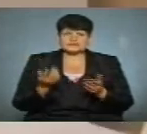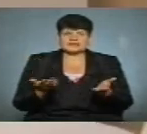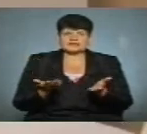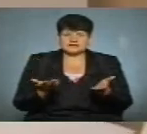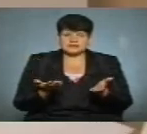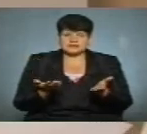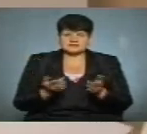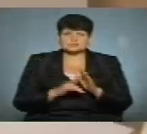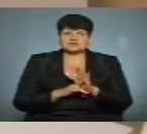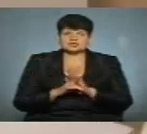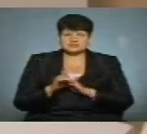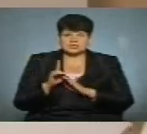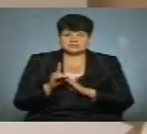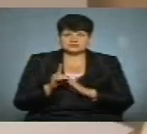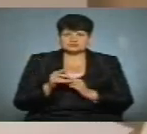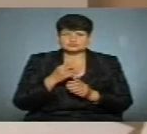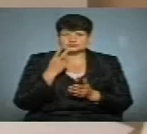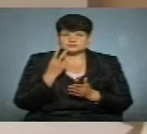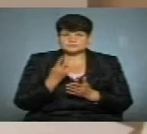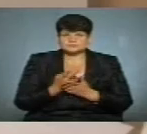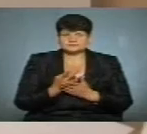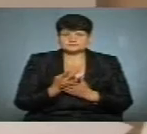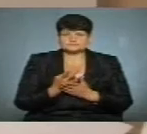з самого початку демонструвала дещо